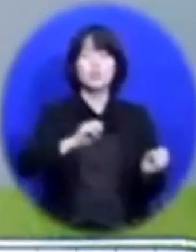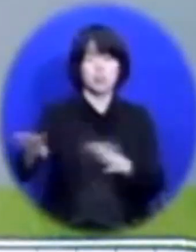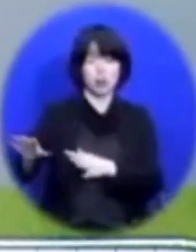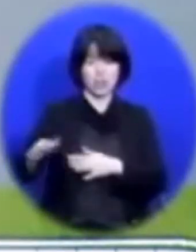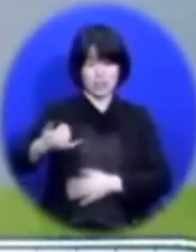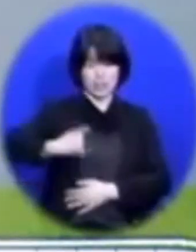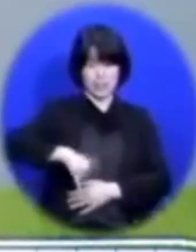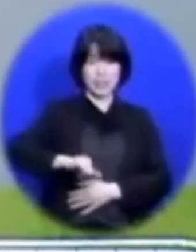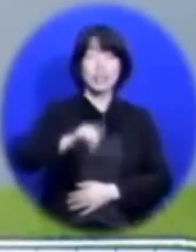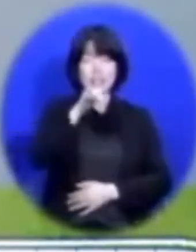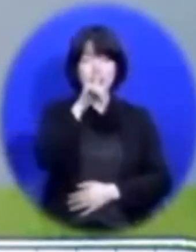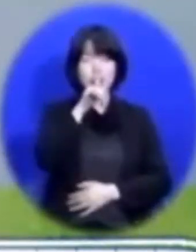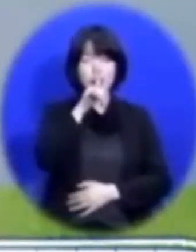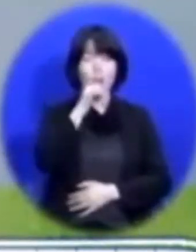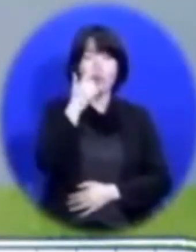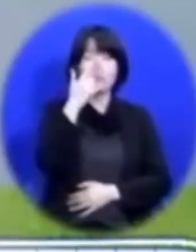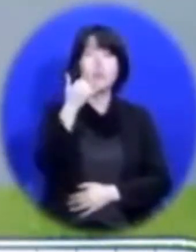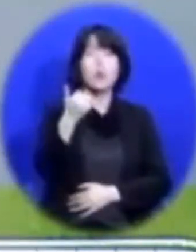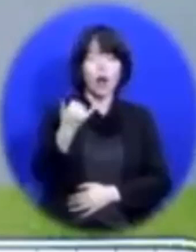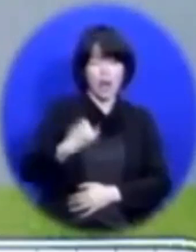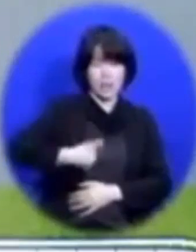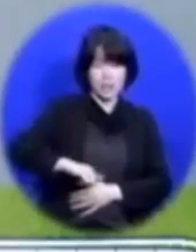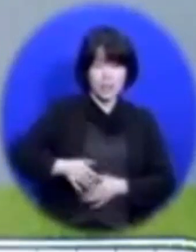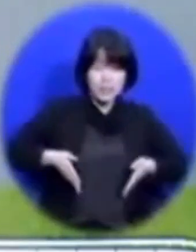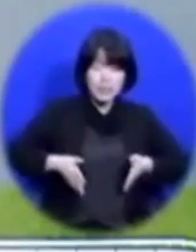부모에게버림받아가슴아픈아이들이있지않나요 ?부모가자녀를버리고떠나는경우가있습니다